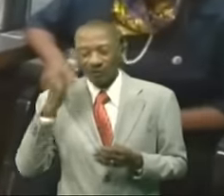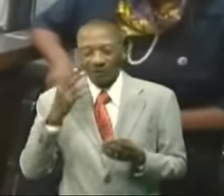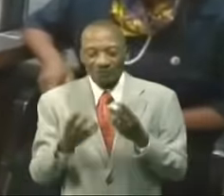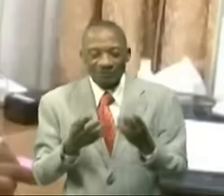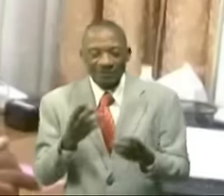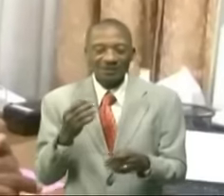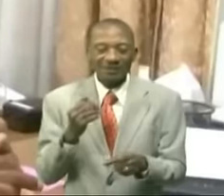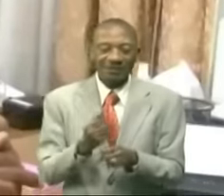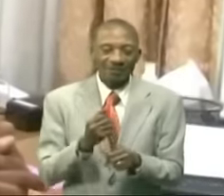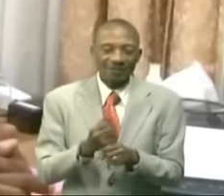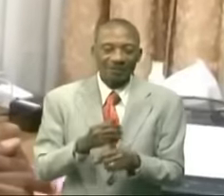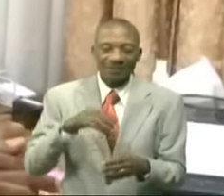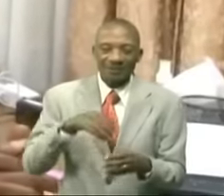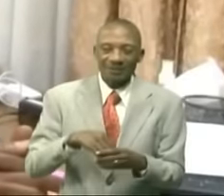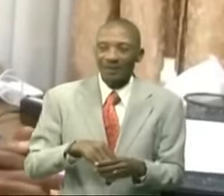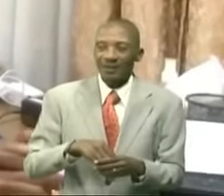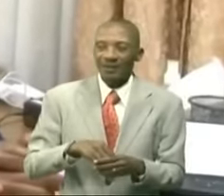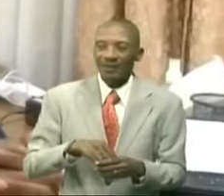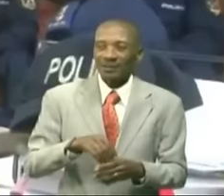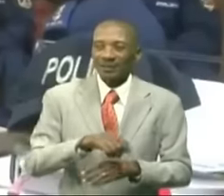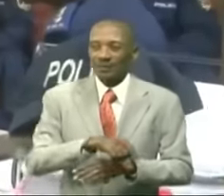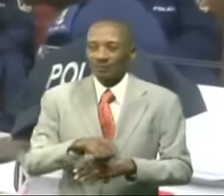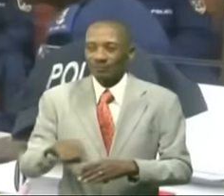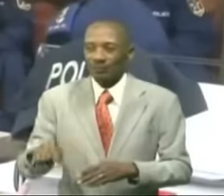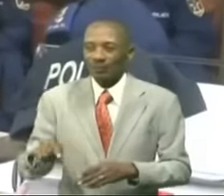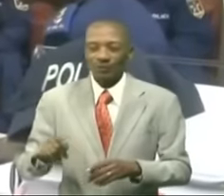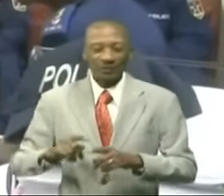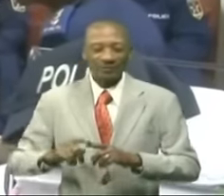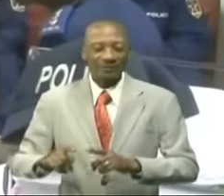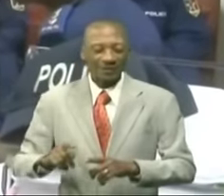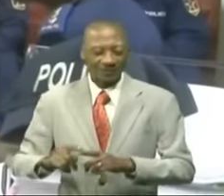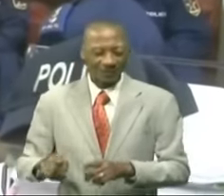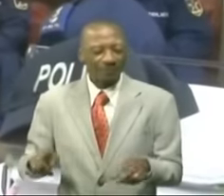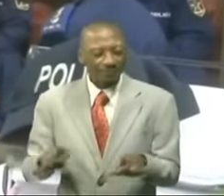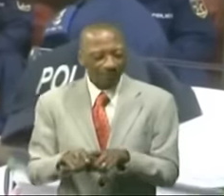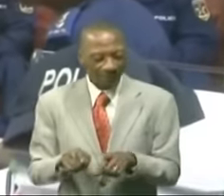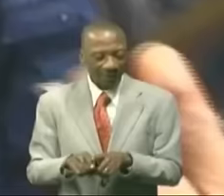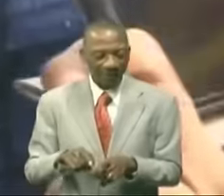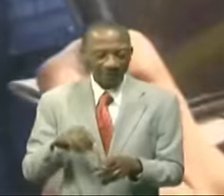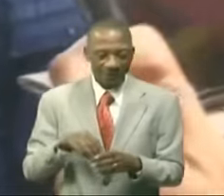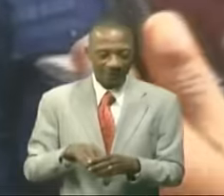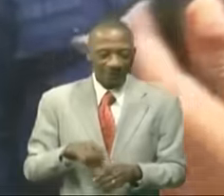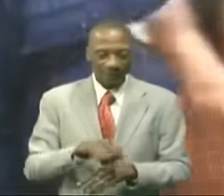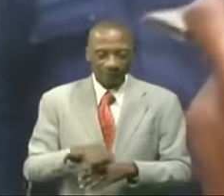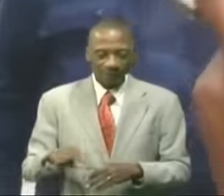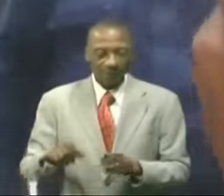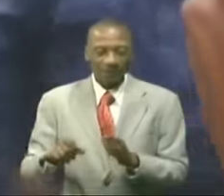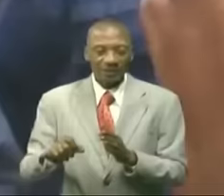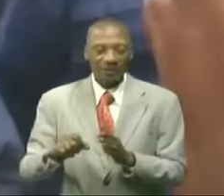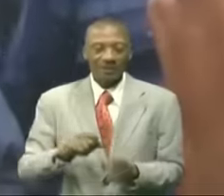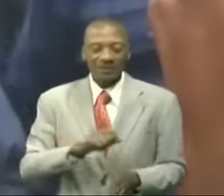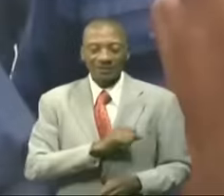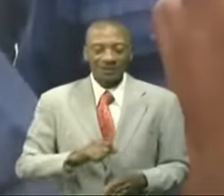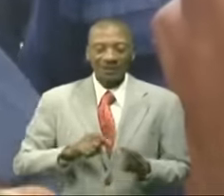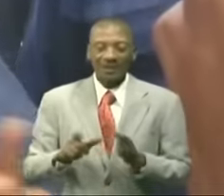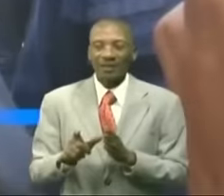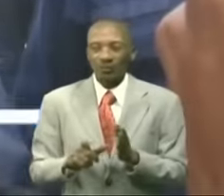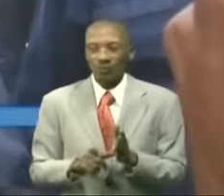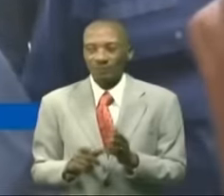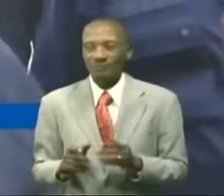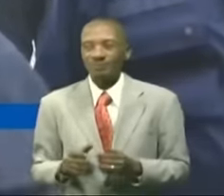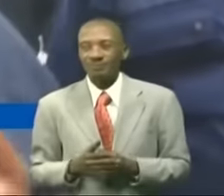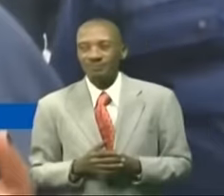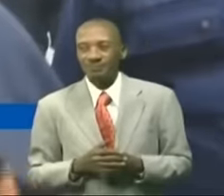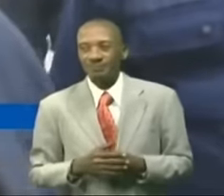une inspection. L'ambiance bon enfant a caractérisé le passage de l'autorité. Une visite de courtoisie. La